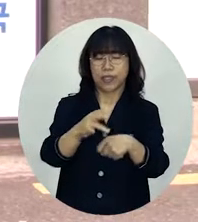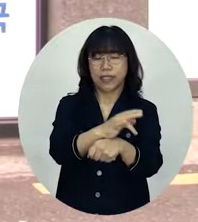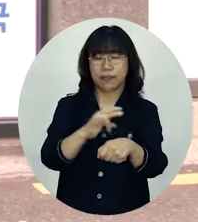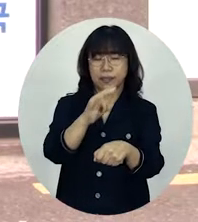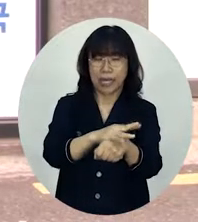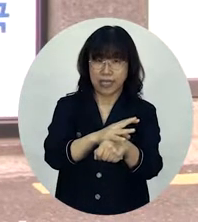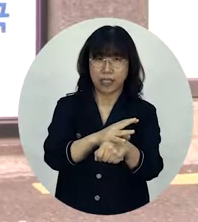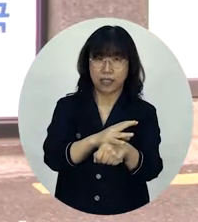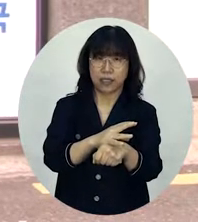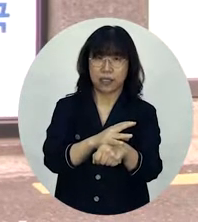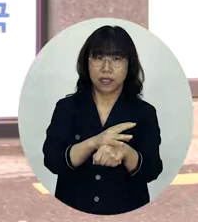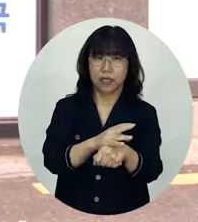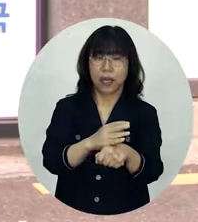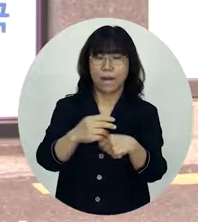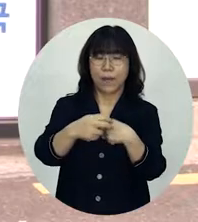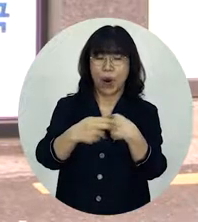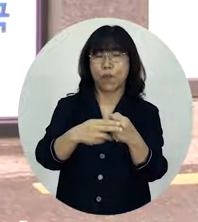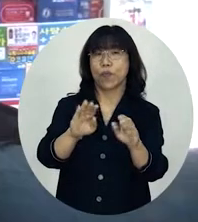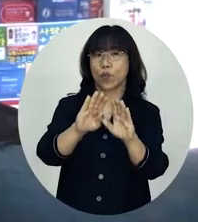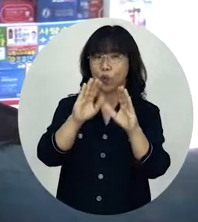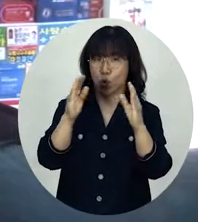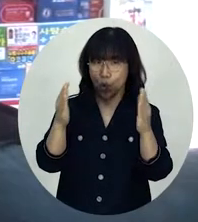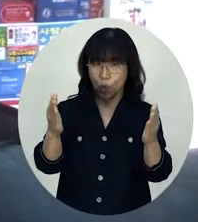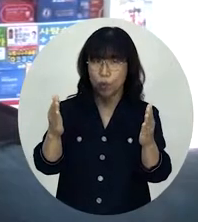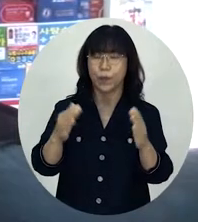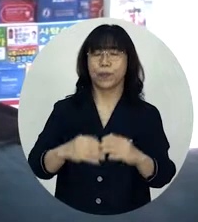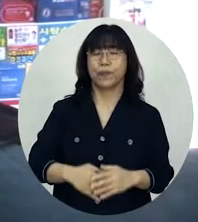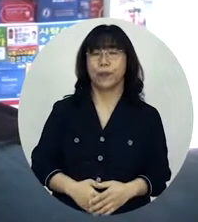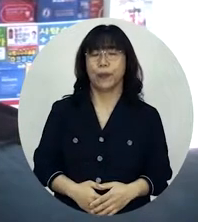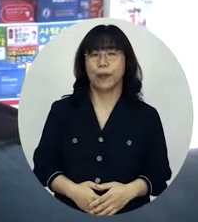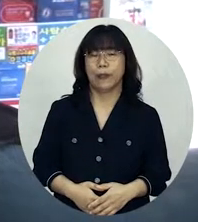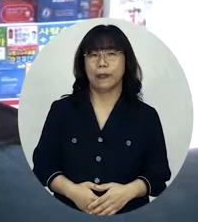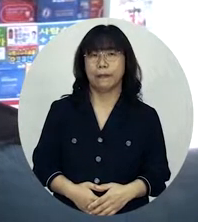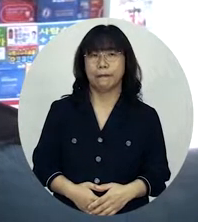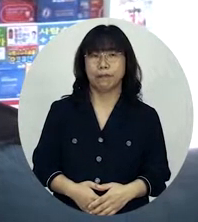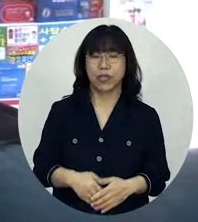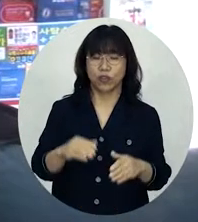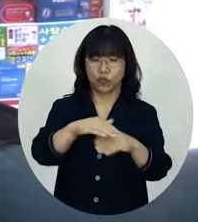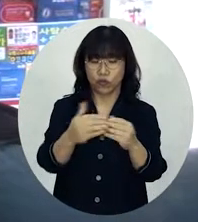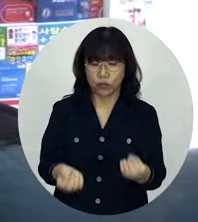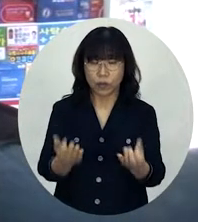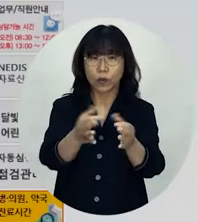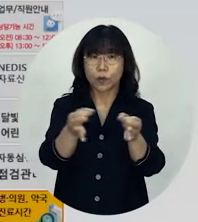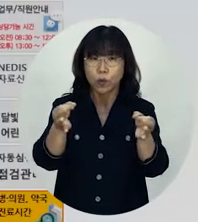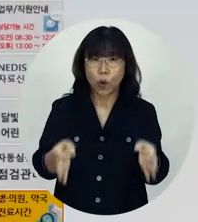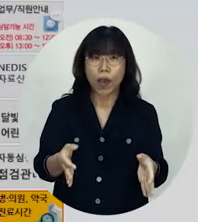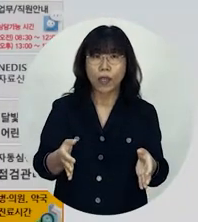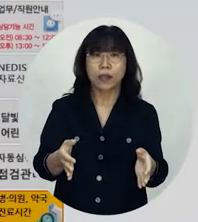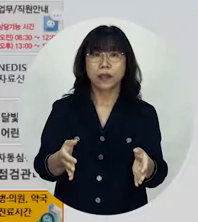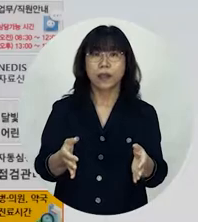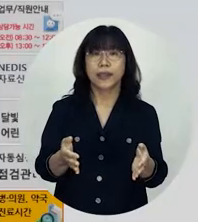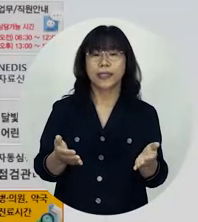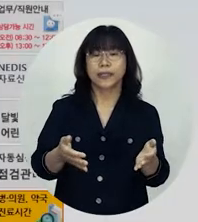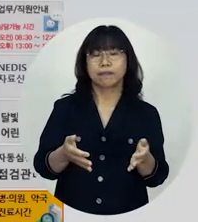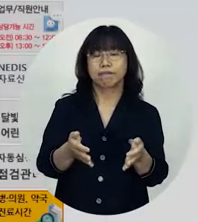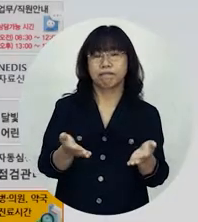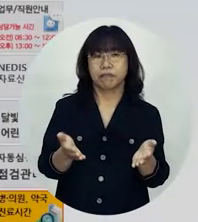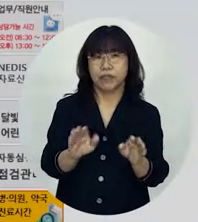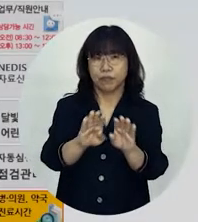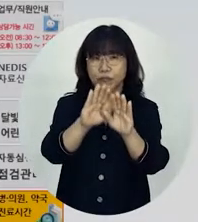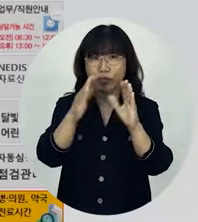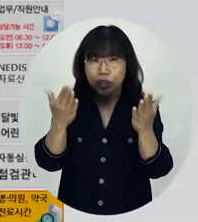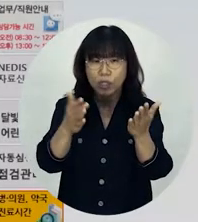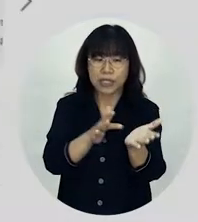의료기관과 약국은 날짜별로 지정해 비상진료를 실시합니다. 추석 연휴 기간 동안 문 여는 의료기관 및 약국